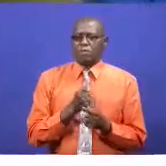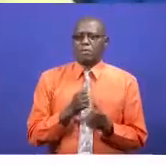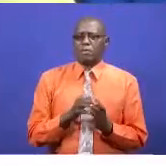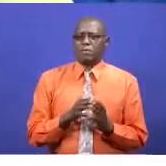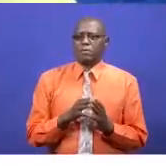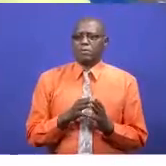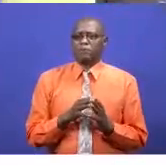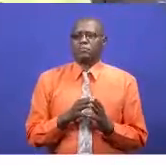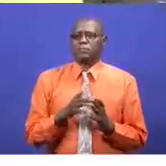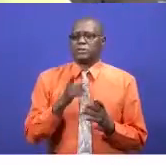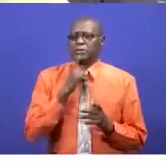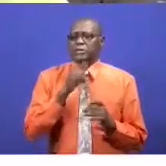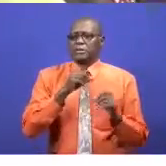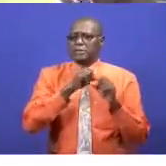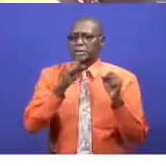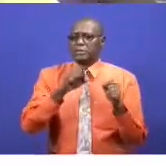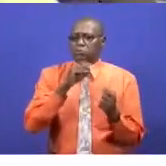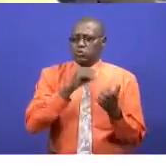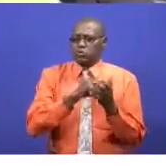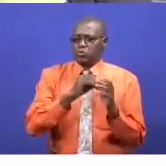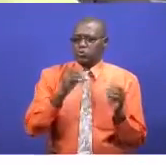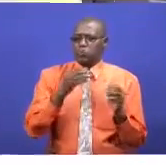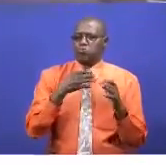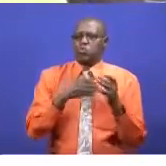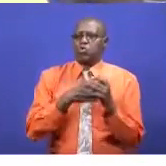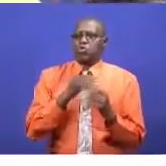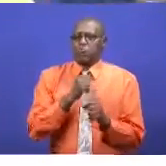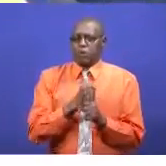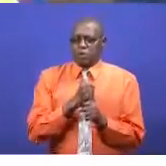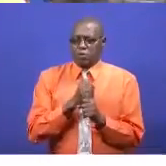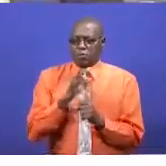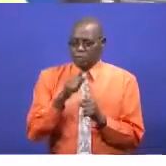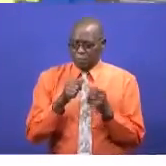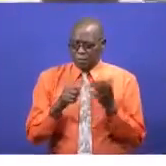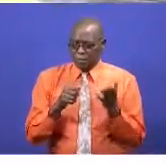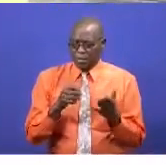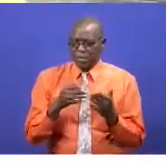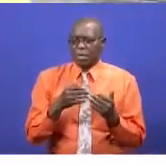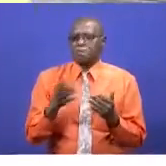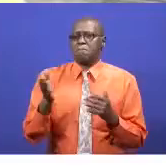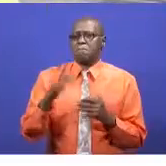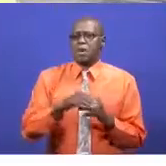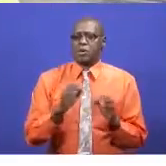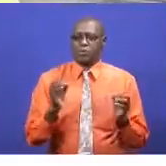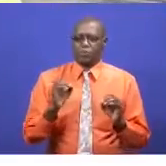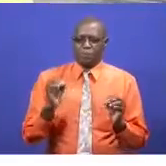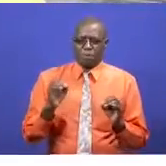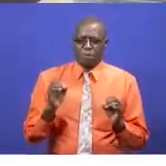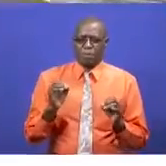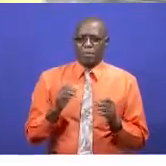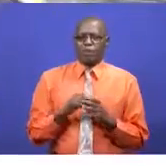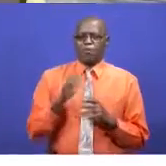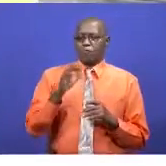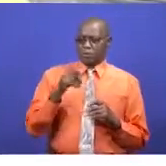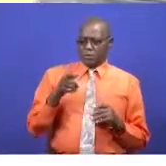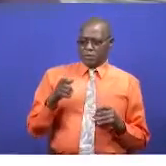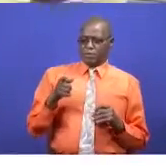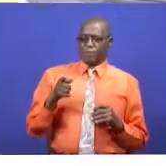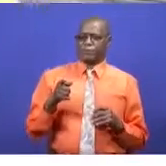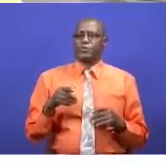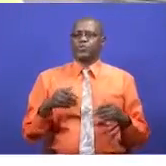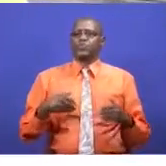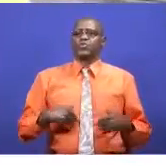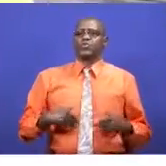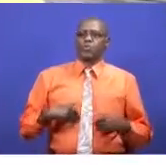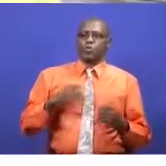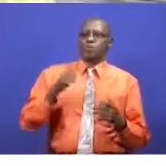kwa system, wakasimamishwa kazi. Na kutoka hapo hawajarudi. Alafu kutoka hapo hao vijana kwa sababu wa